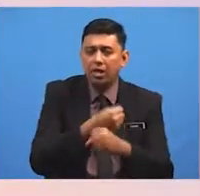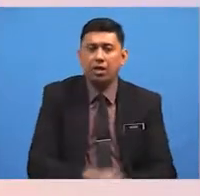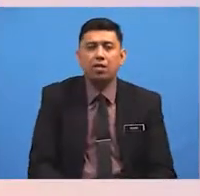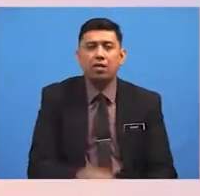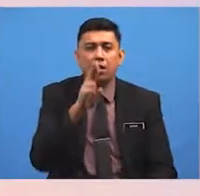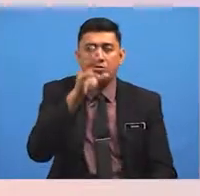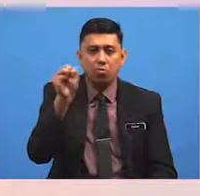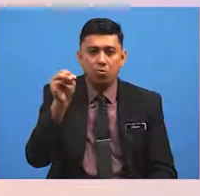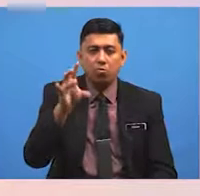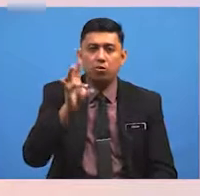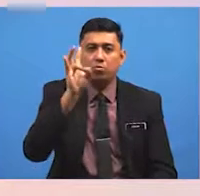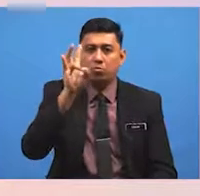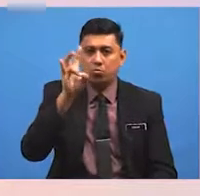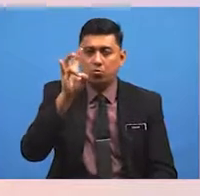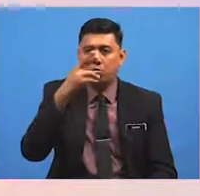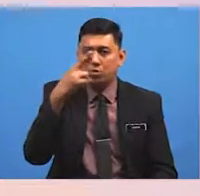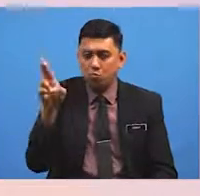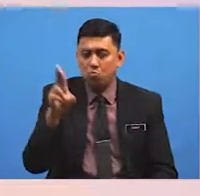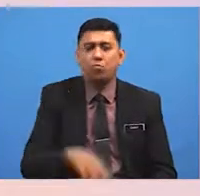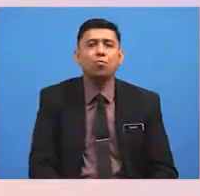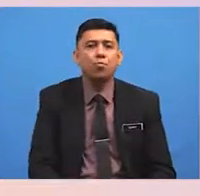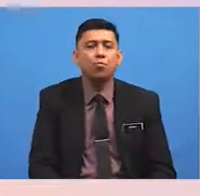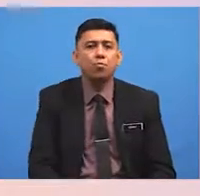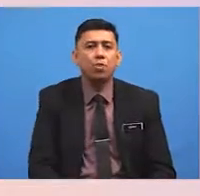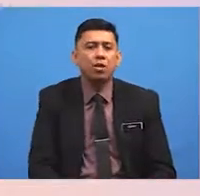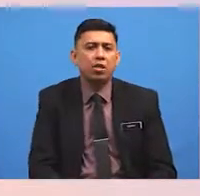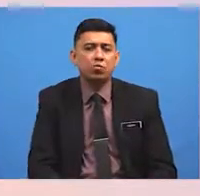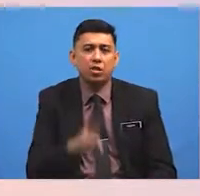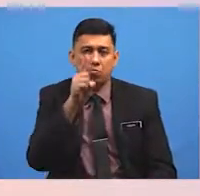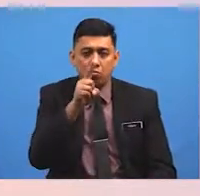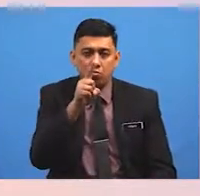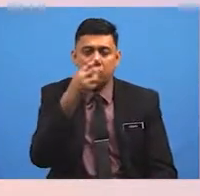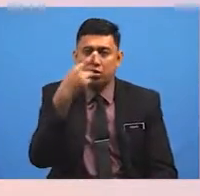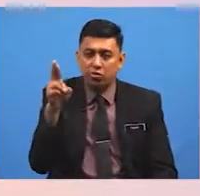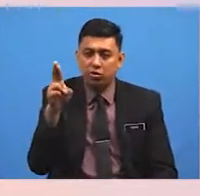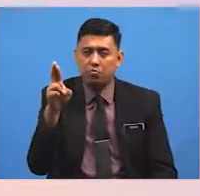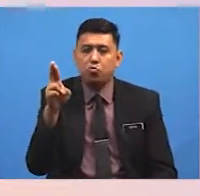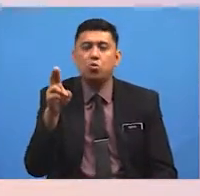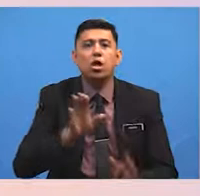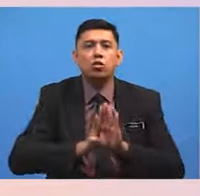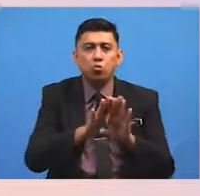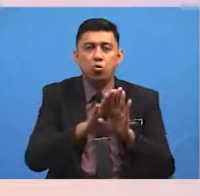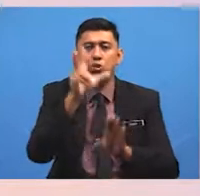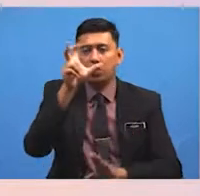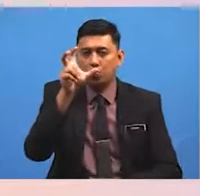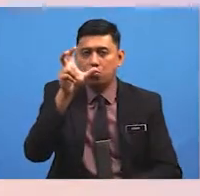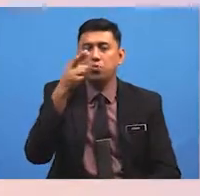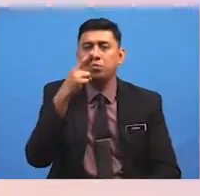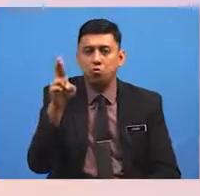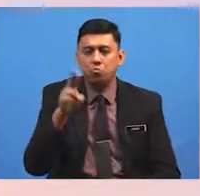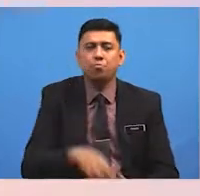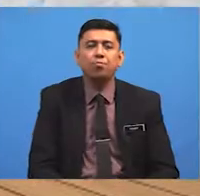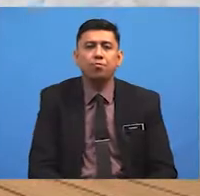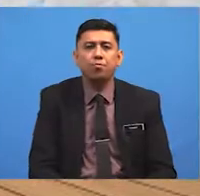Iam Rp70.000 yaitu 100.000 tolak dengan Rp30.000